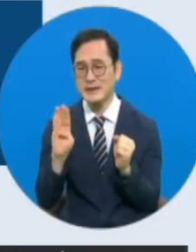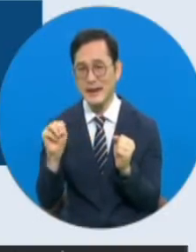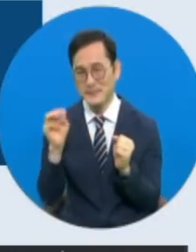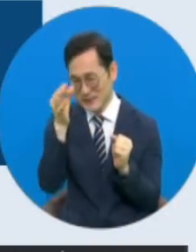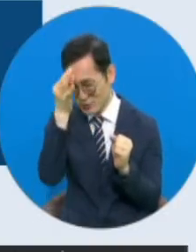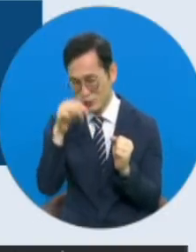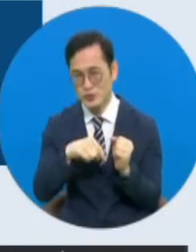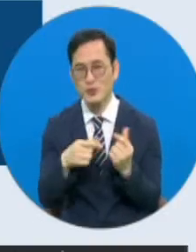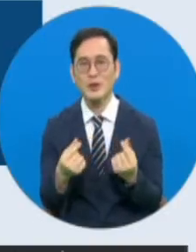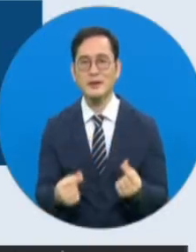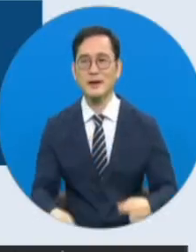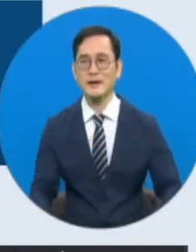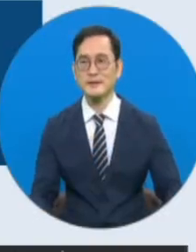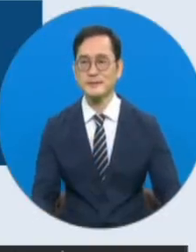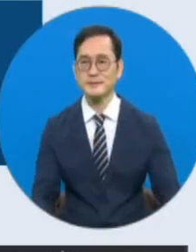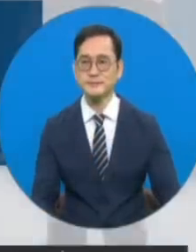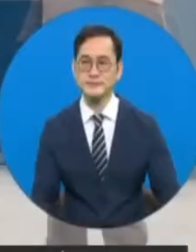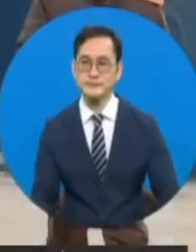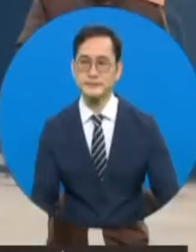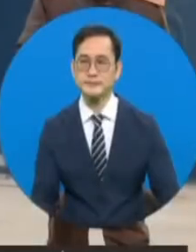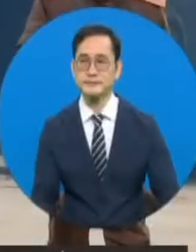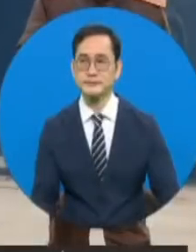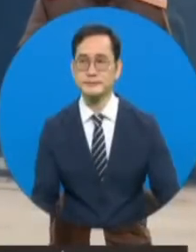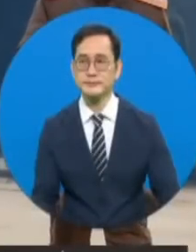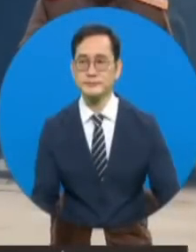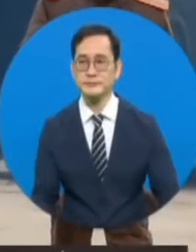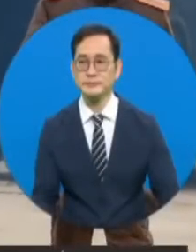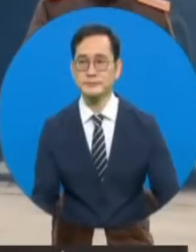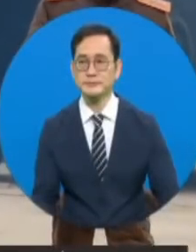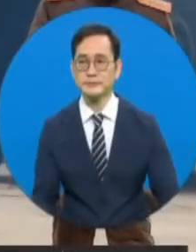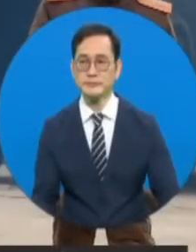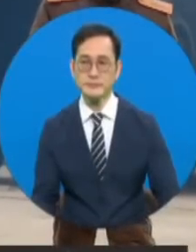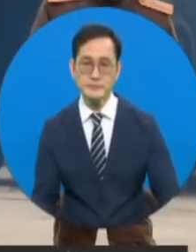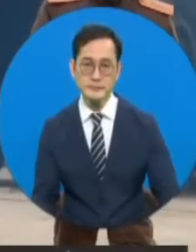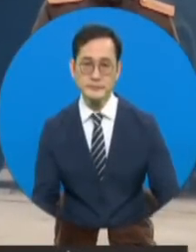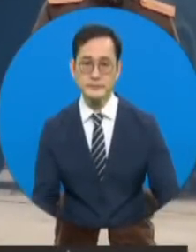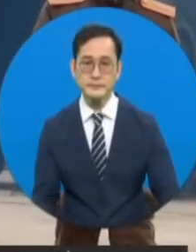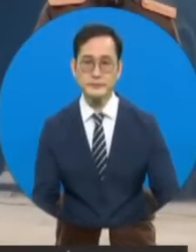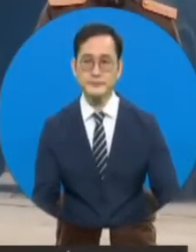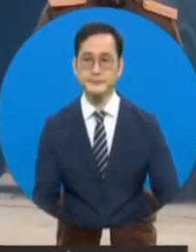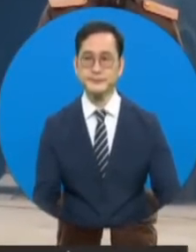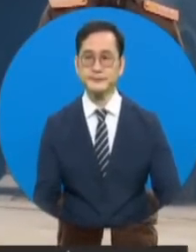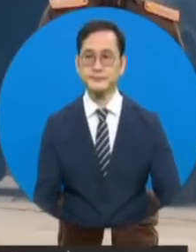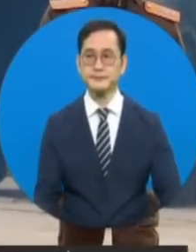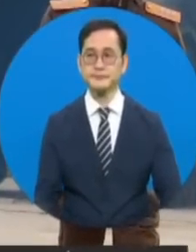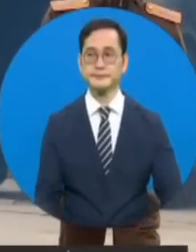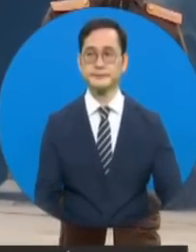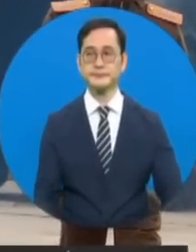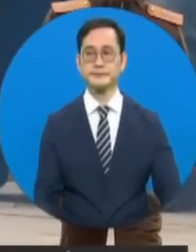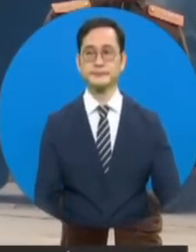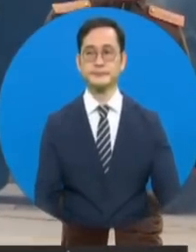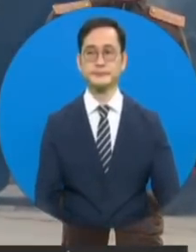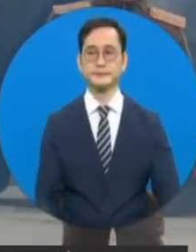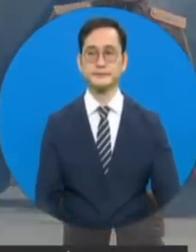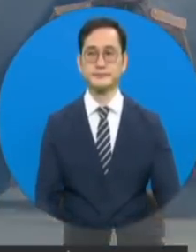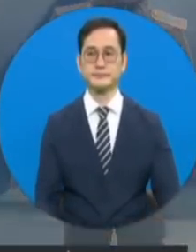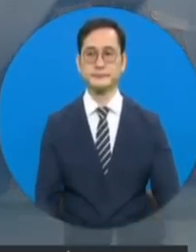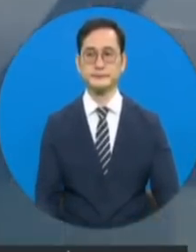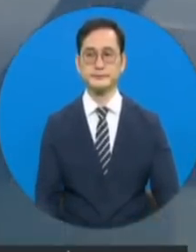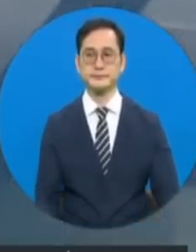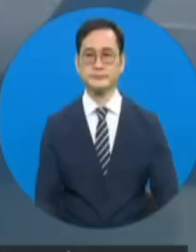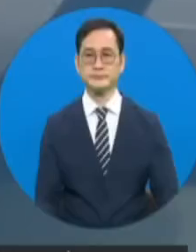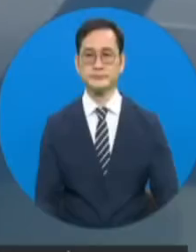백두산 엔진이라고 북한이 이제 이름 붙인 그것과 지금 동일한 건 아니냐라는 분석이 나오고 있습니다